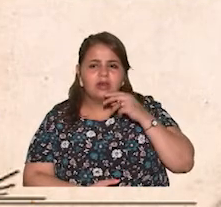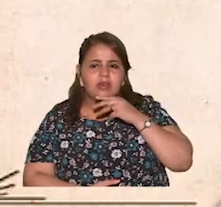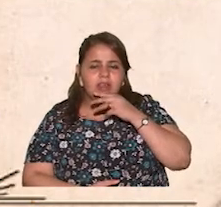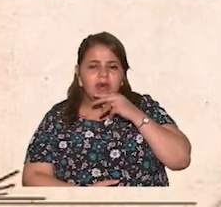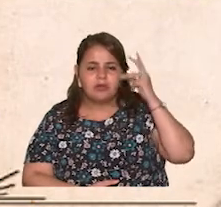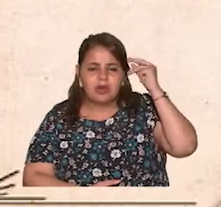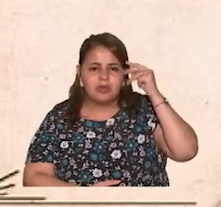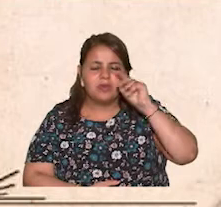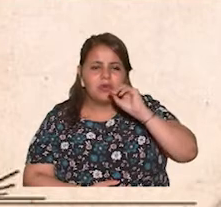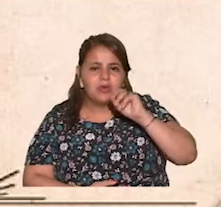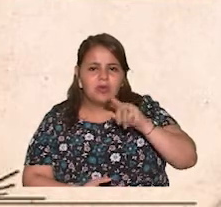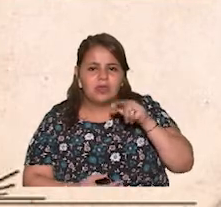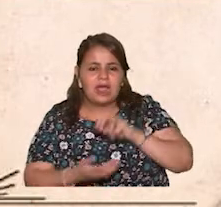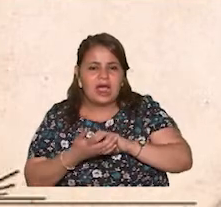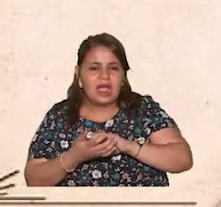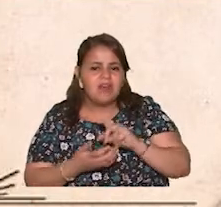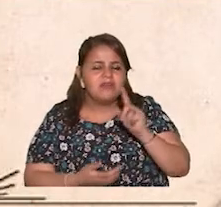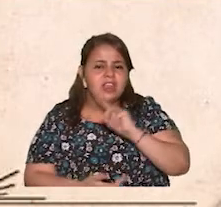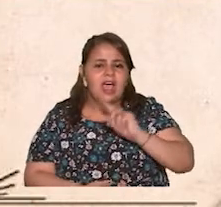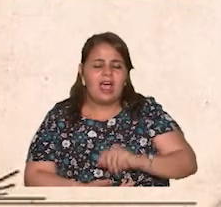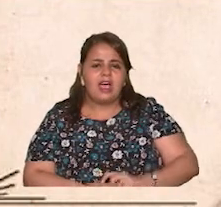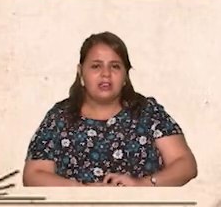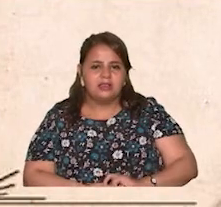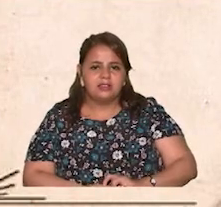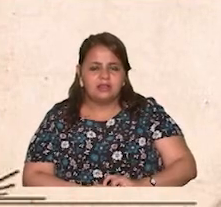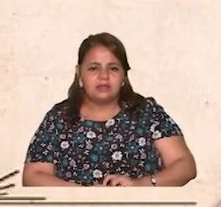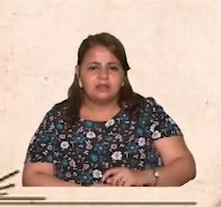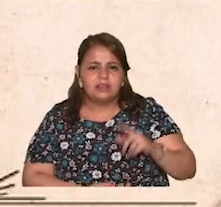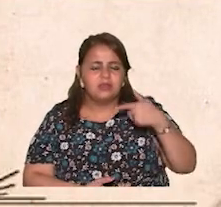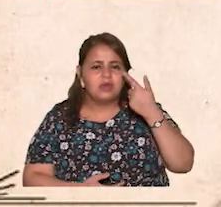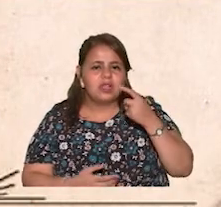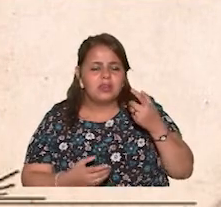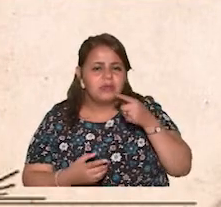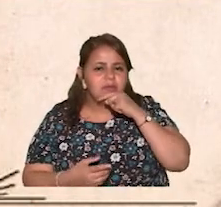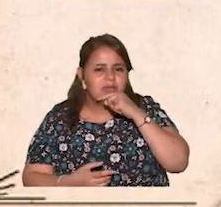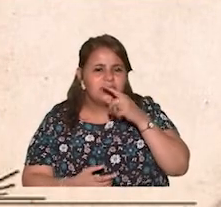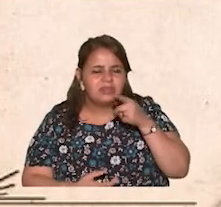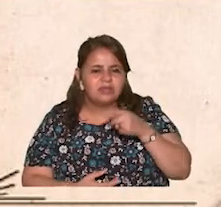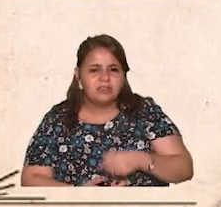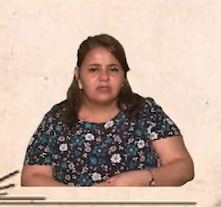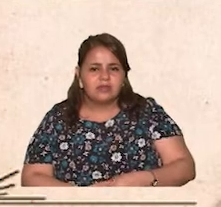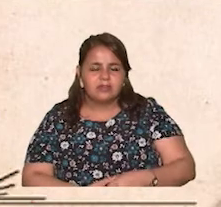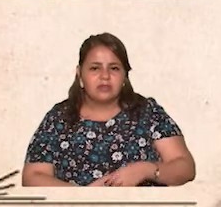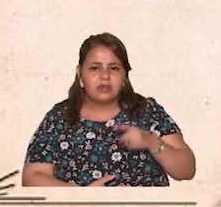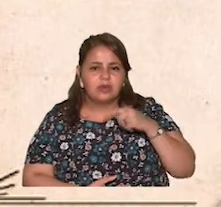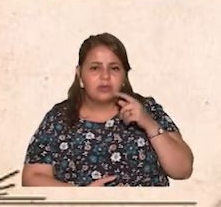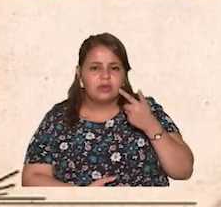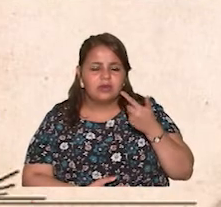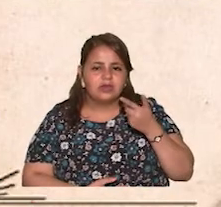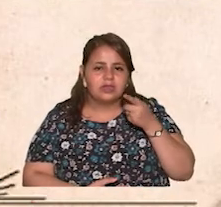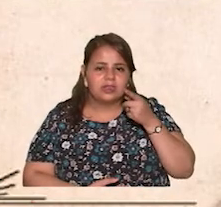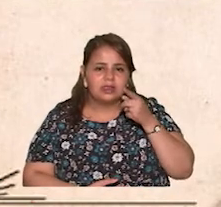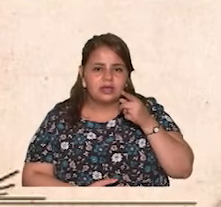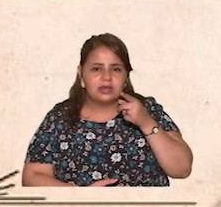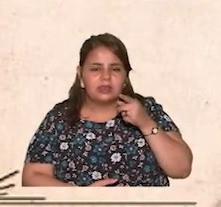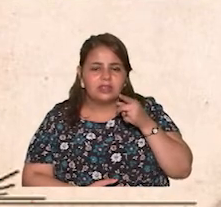وكان هيحصل موقف خطير، الملك ضمها لبيت النساء وكان وضربات، وجه بعد كده ربنا